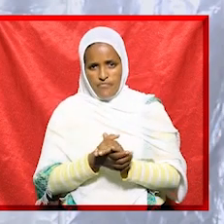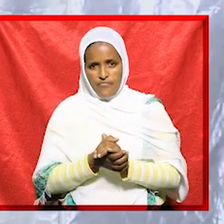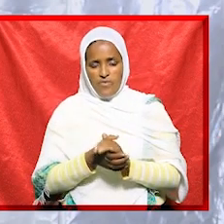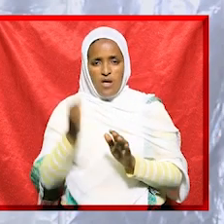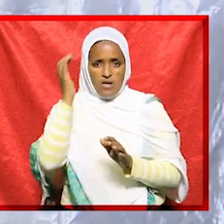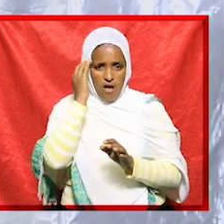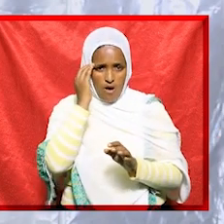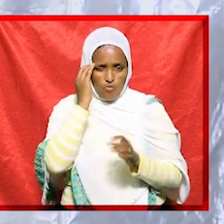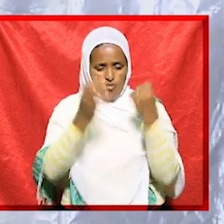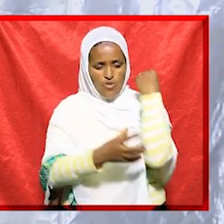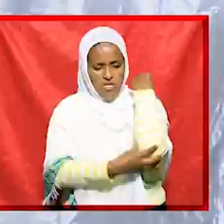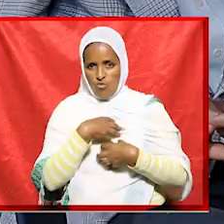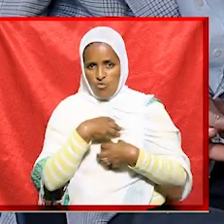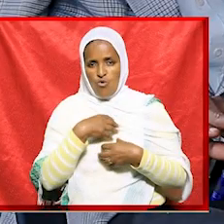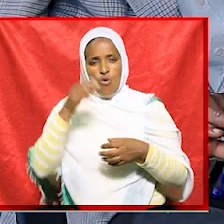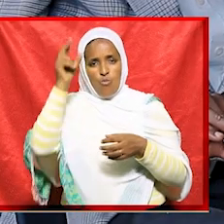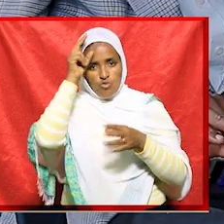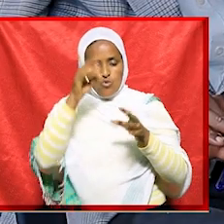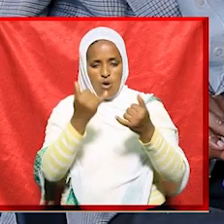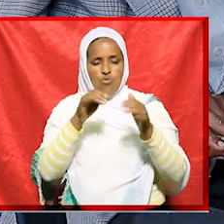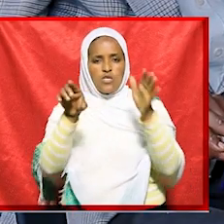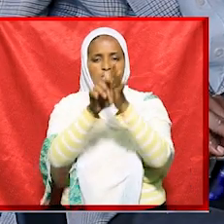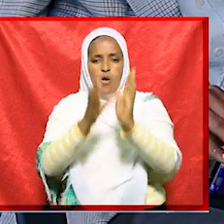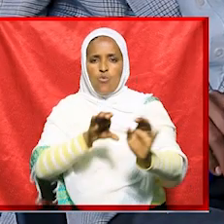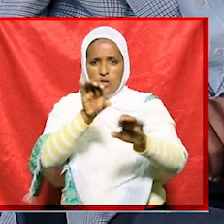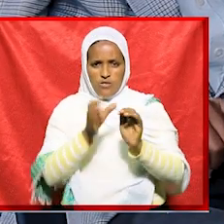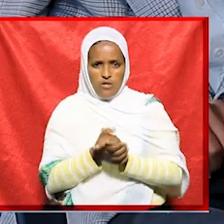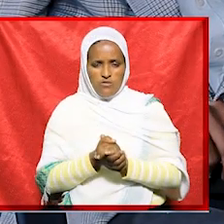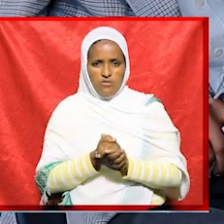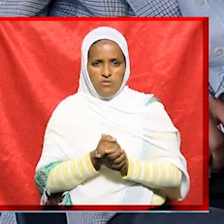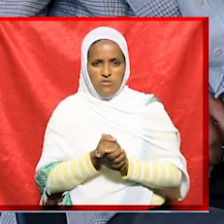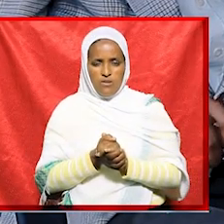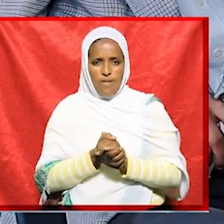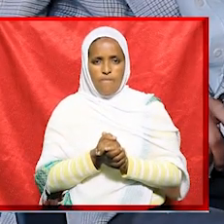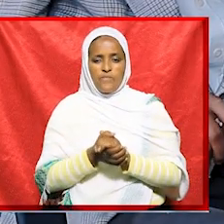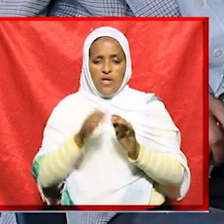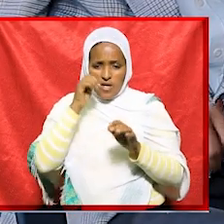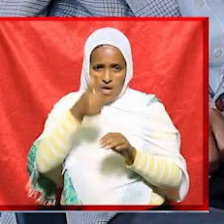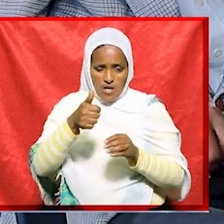ያይምሮ ነው የኢኮኖሚ አይደለም እኔ እፈራለሁ ቦትስዋና ሌጋል አድርጋለች አሁን